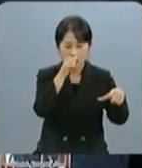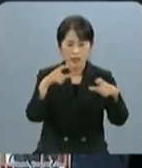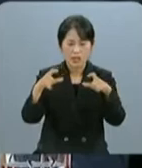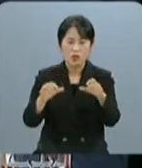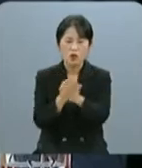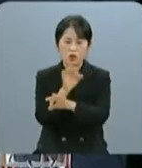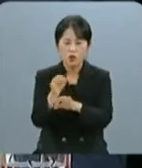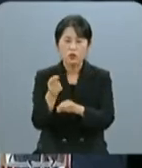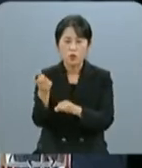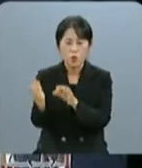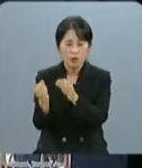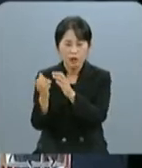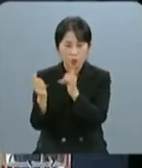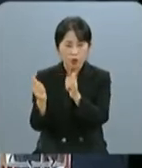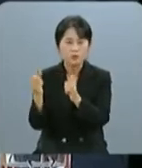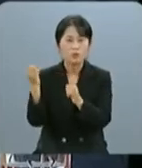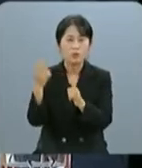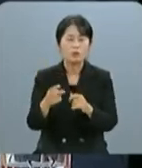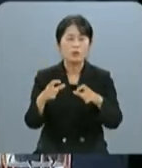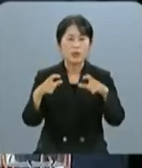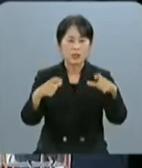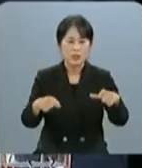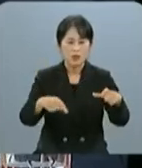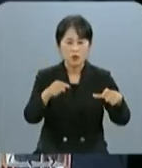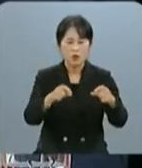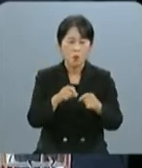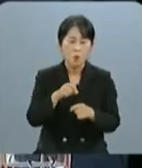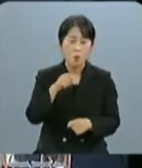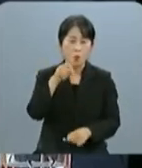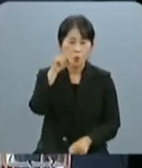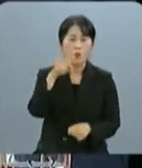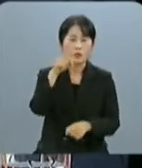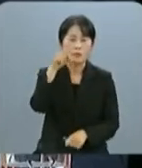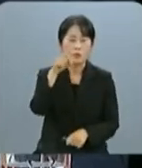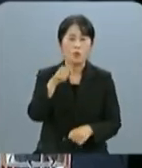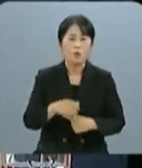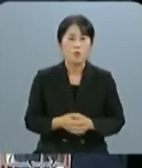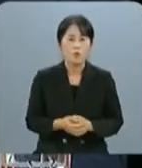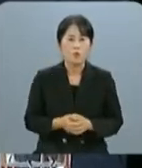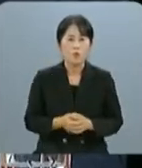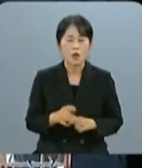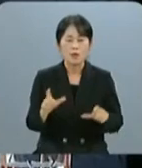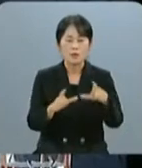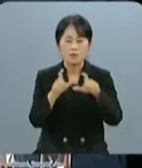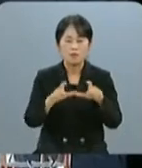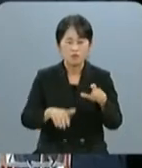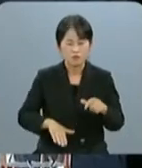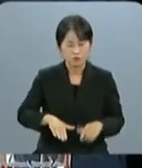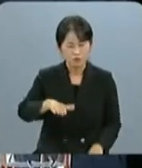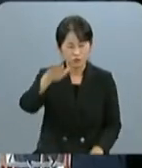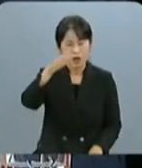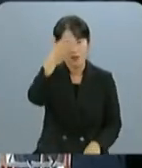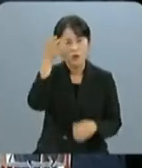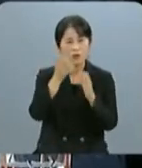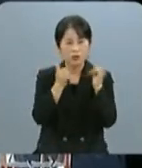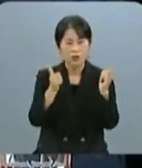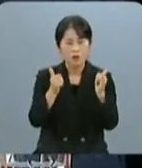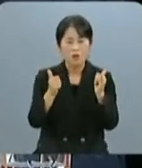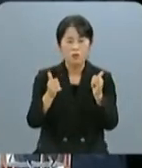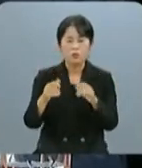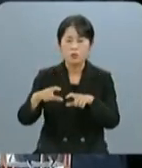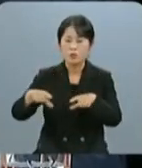지역의 소상공인이라든지 지역에서 오랫동안 터를 잡고 살아온 이 청년들과